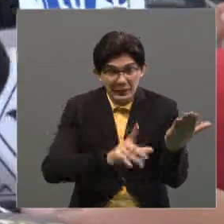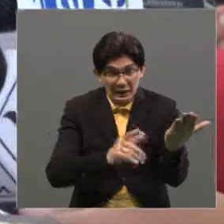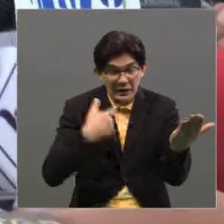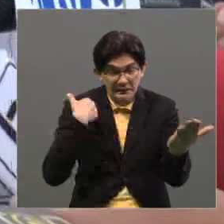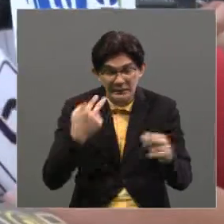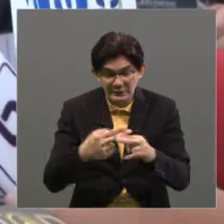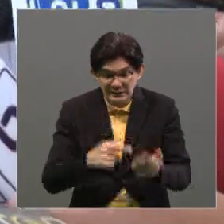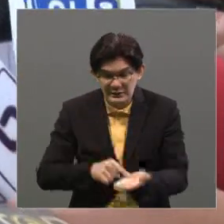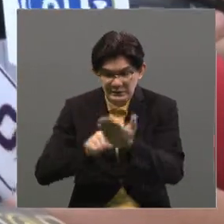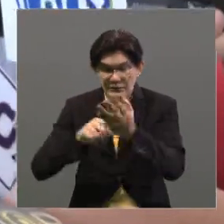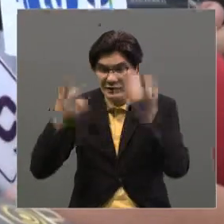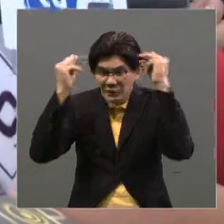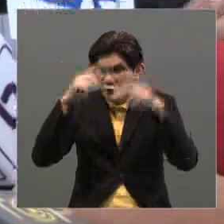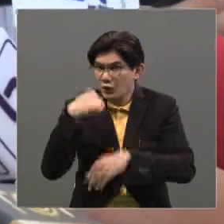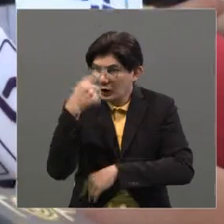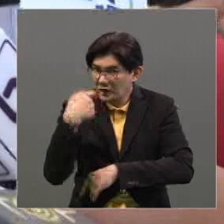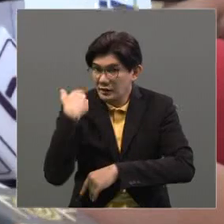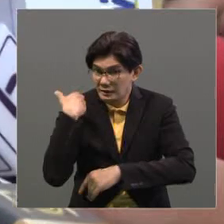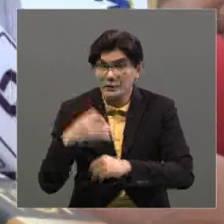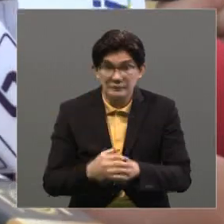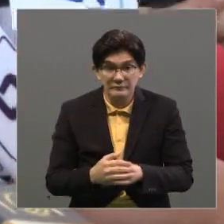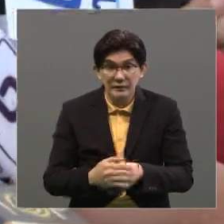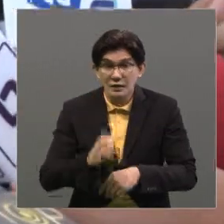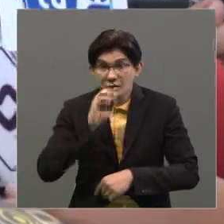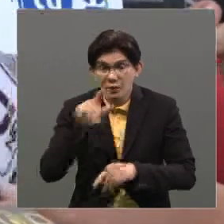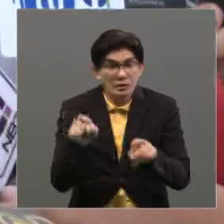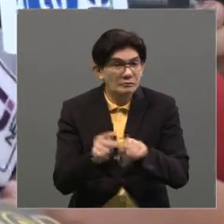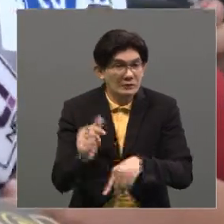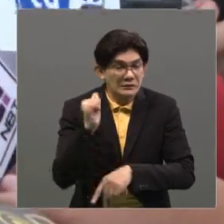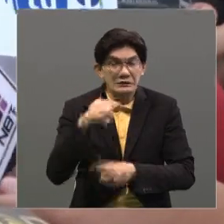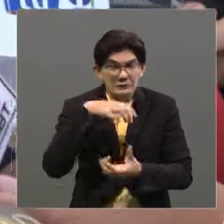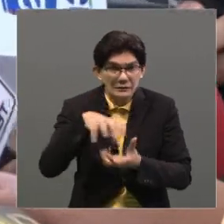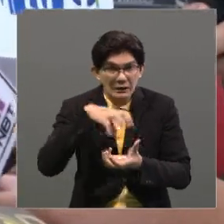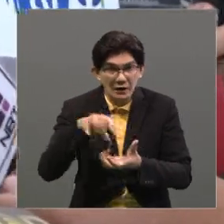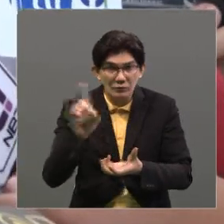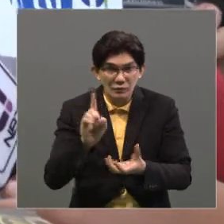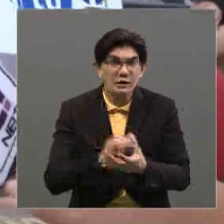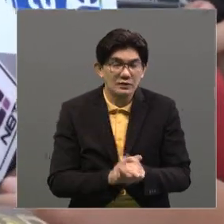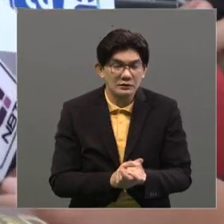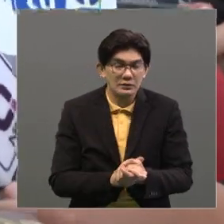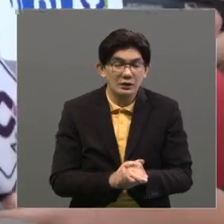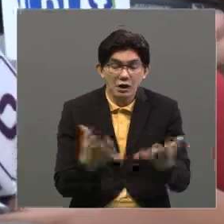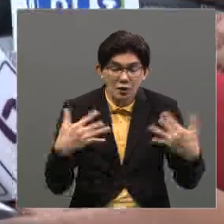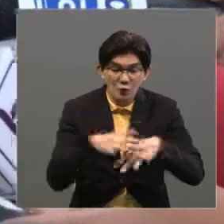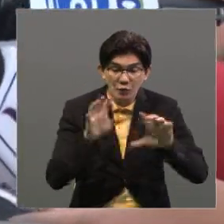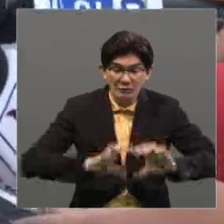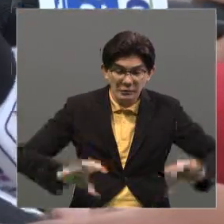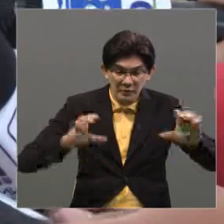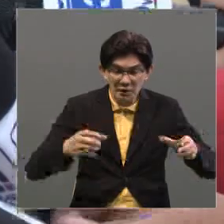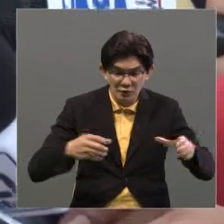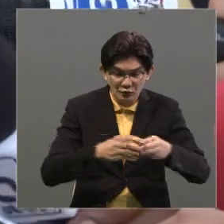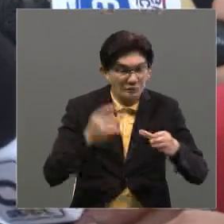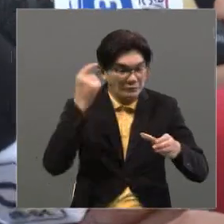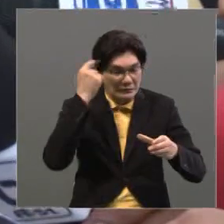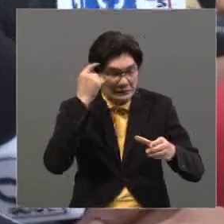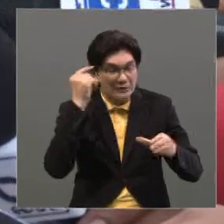ว่าจะมีการเสนอชื่อใครเป็นนายกแต่หลักๆเนี่ยก็ยังย้ำจุดยืนเดิมที่เคยแถลงไว้ก็คือว่าจะเข้าร่วมรัฐบาลกับพรรคที่มี